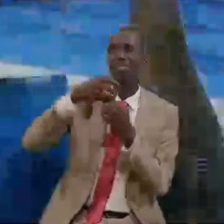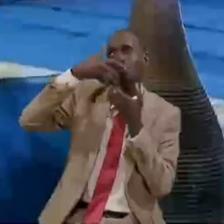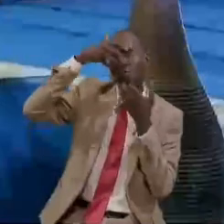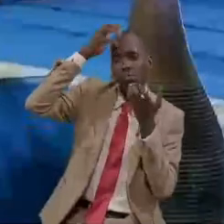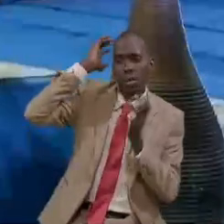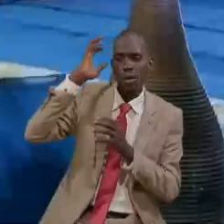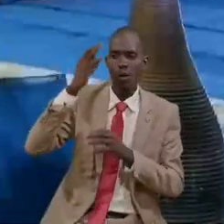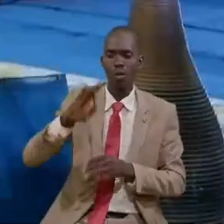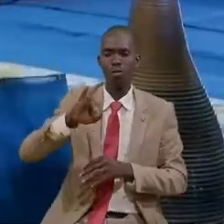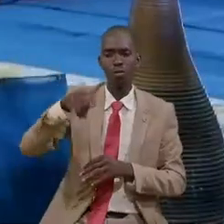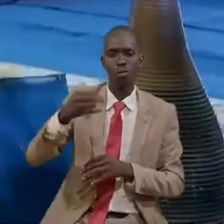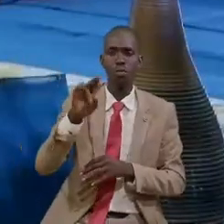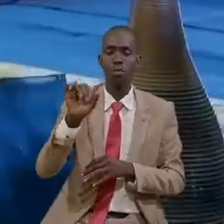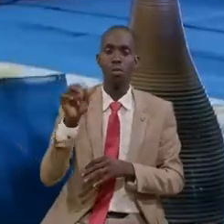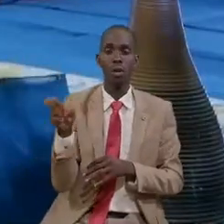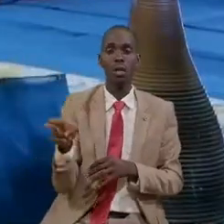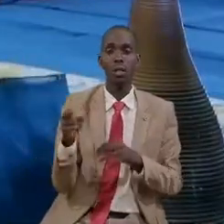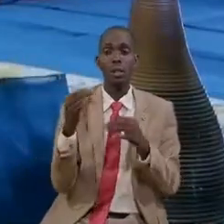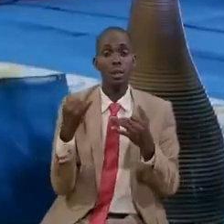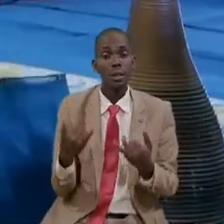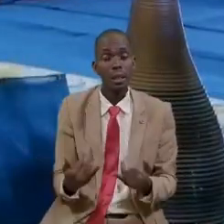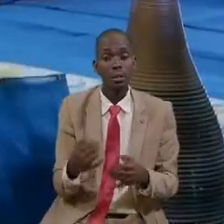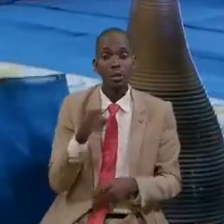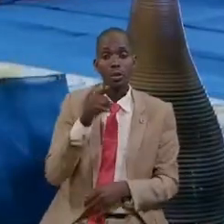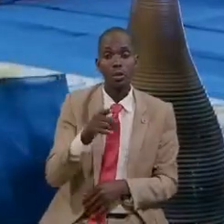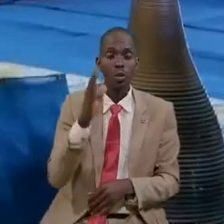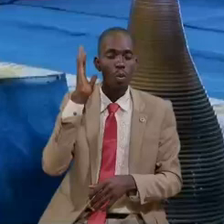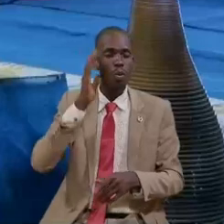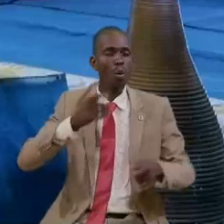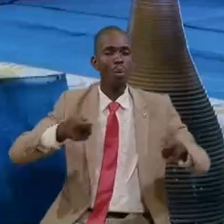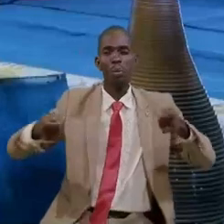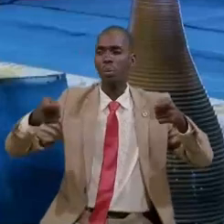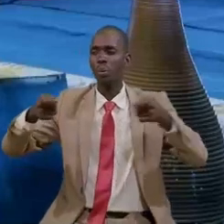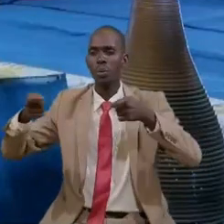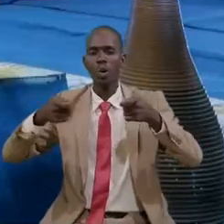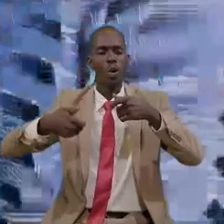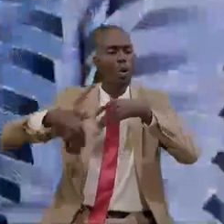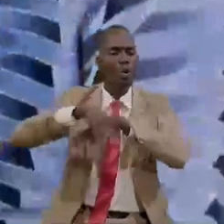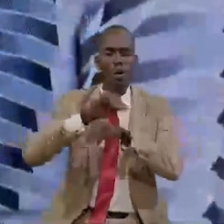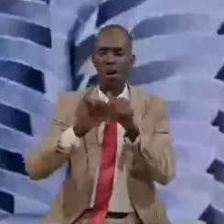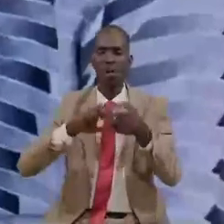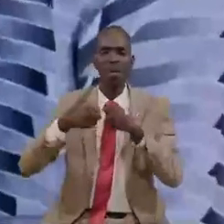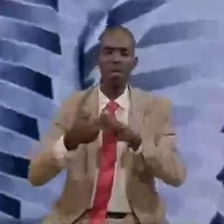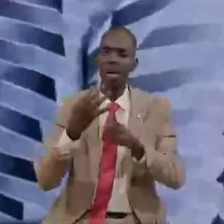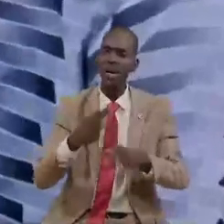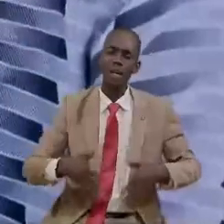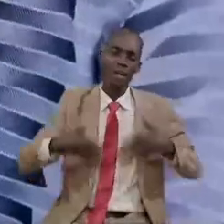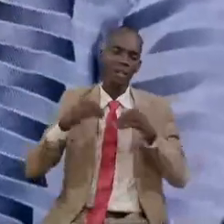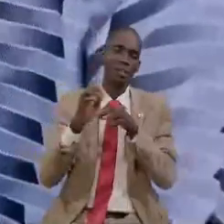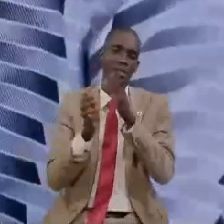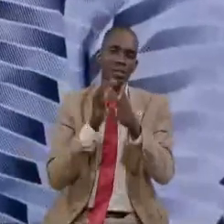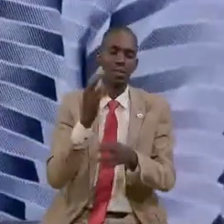le lion de la tribu de Juda. Maintenant, vous allez régner sur tous les problèmes de votre vie. Voyons 1